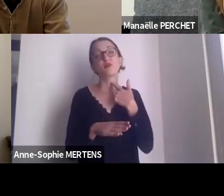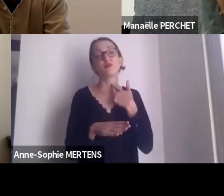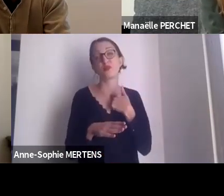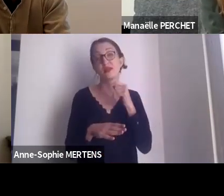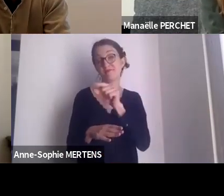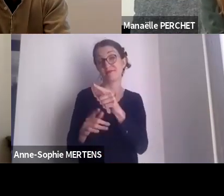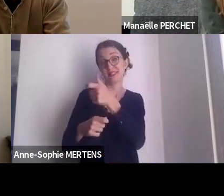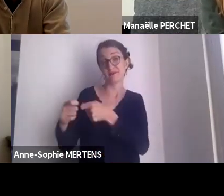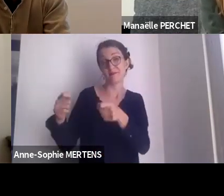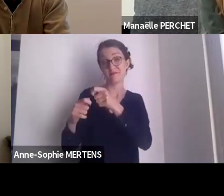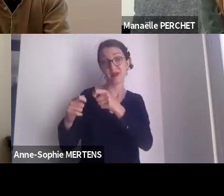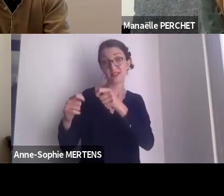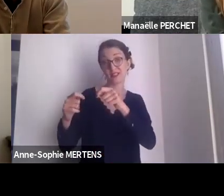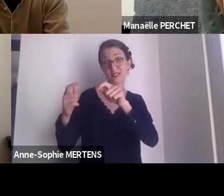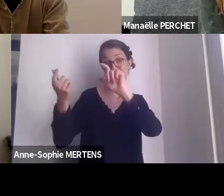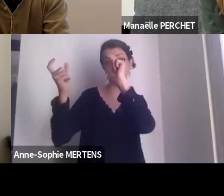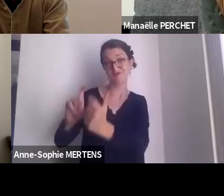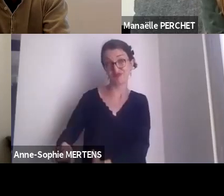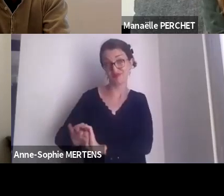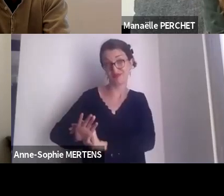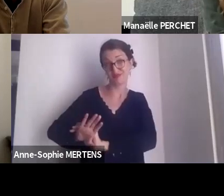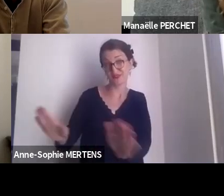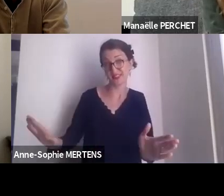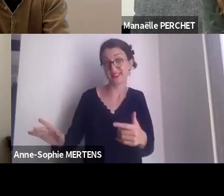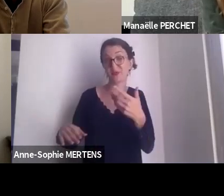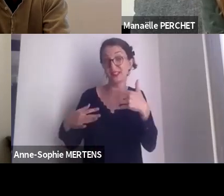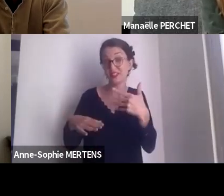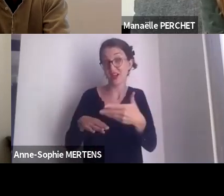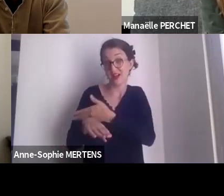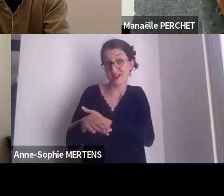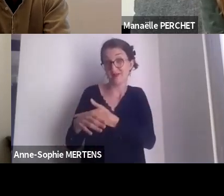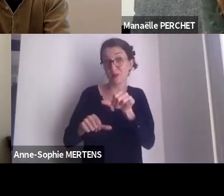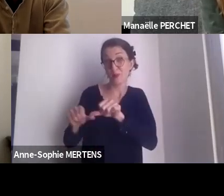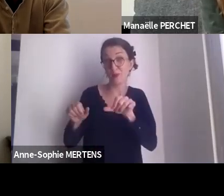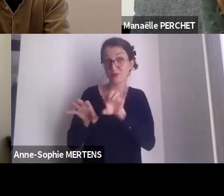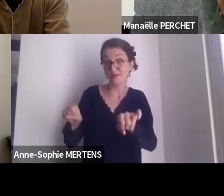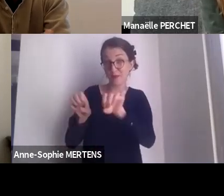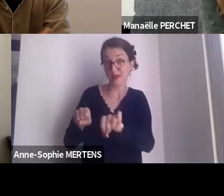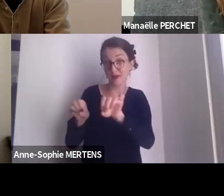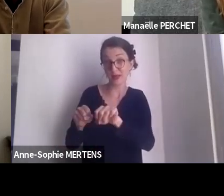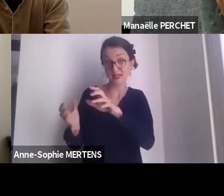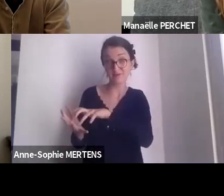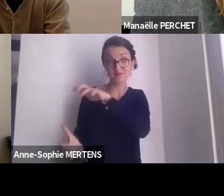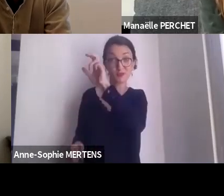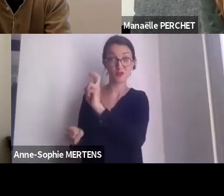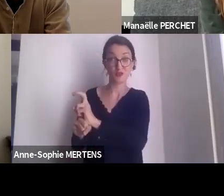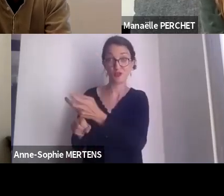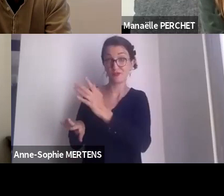On avait même stocké, fabriqué des choses à l'avance qui sont obsolètes déjà aujourd'hui. Donc ça, c'est un peu le